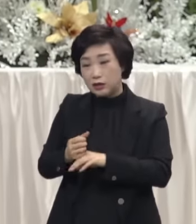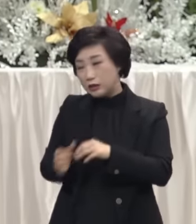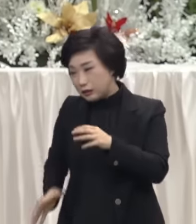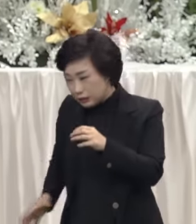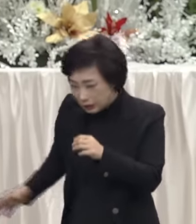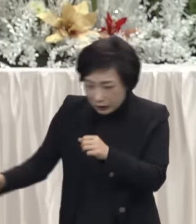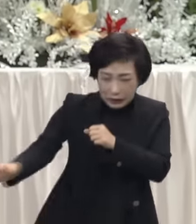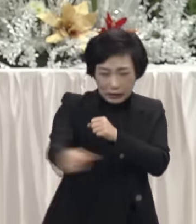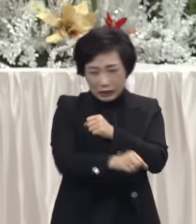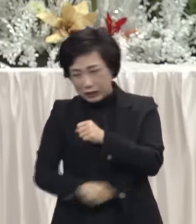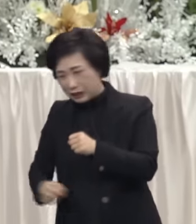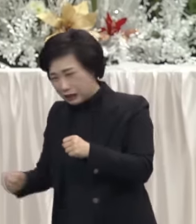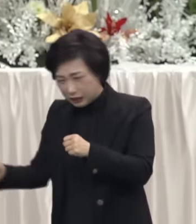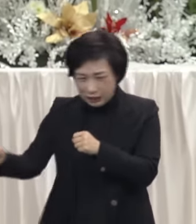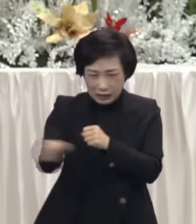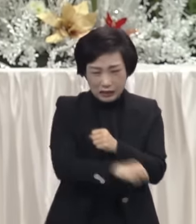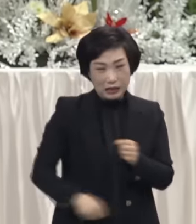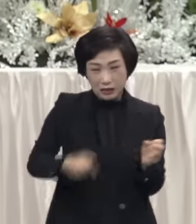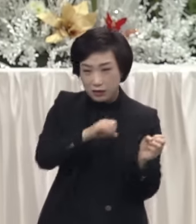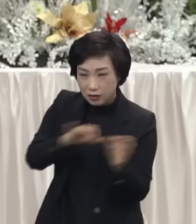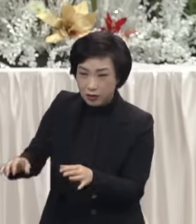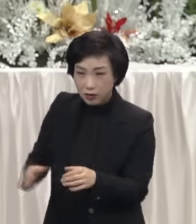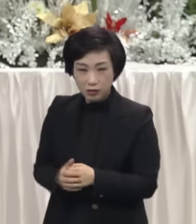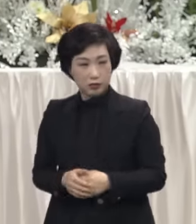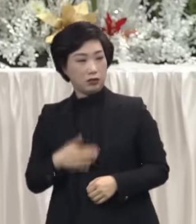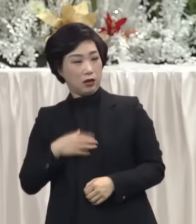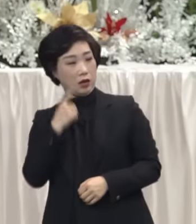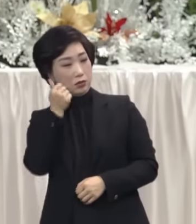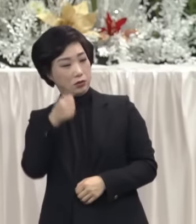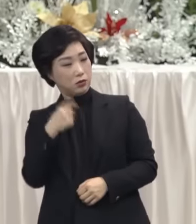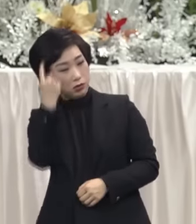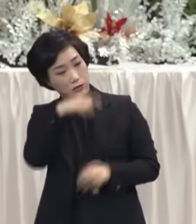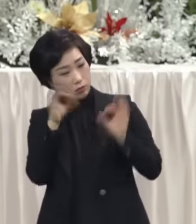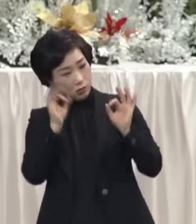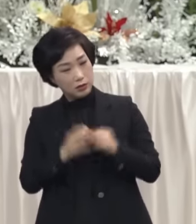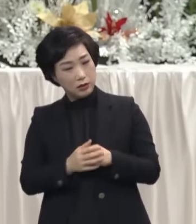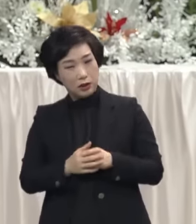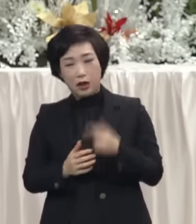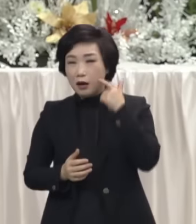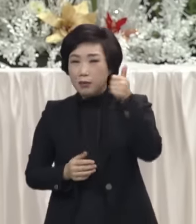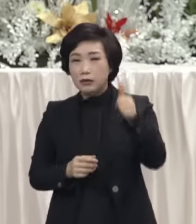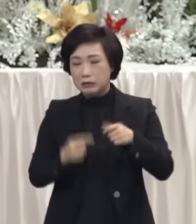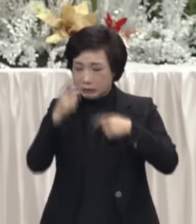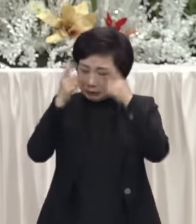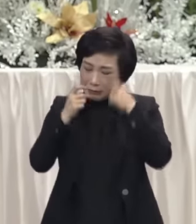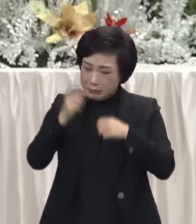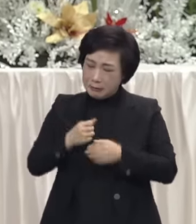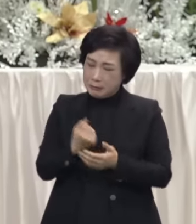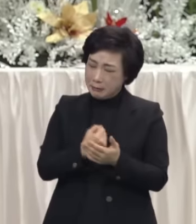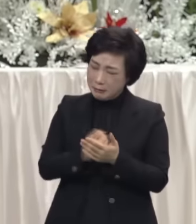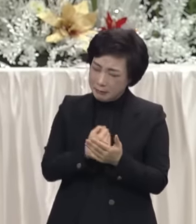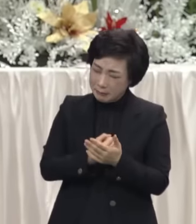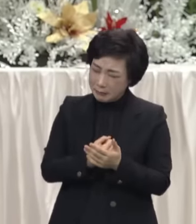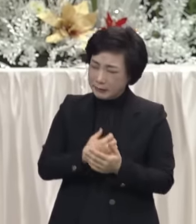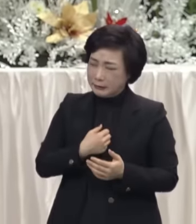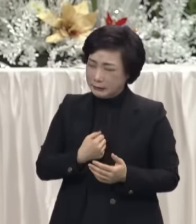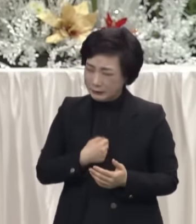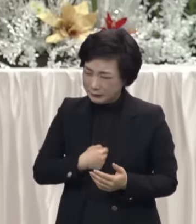잘라내는 아버지 얼굴을 보면요, 막 속이 상함이 막 가득합니다.